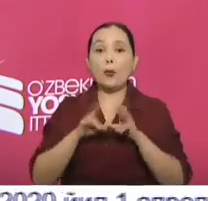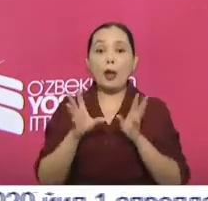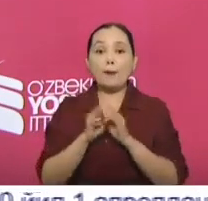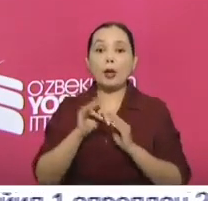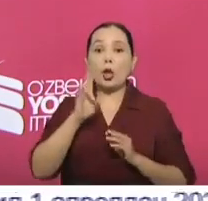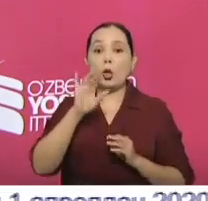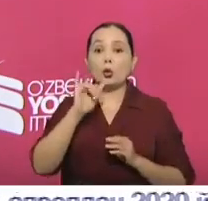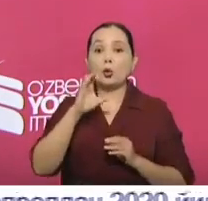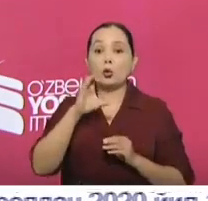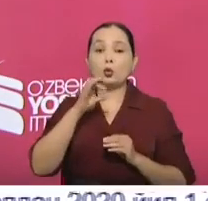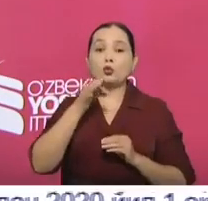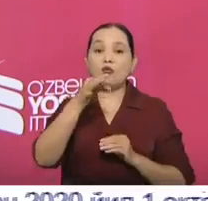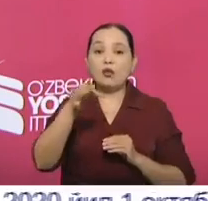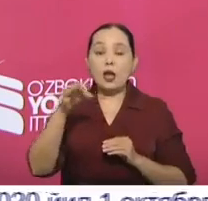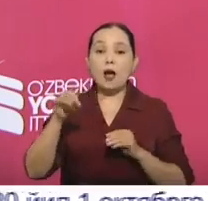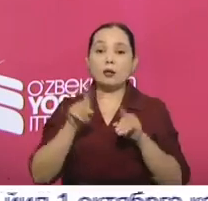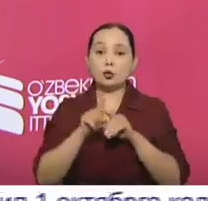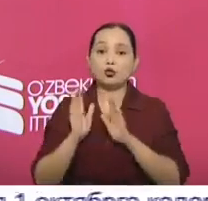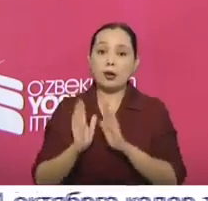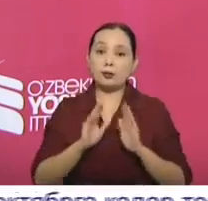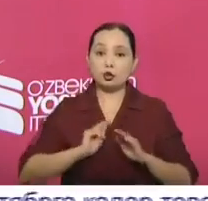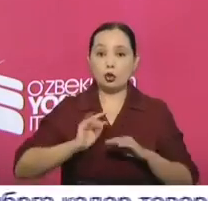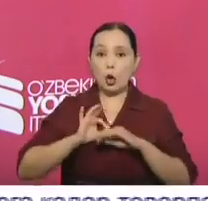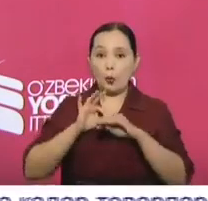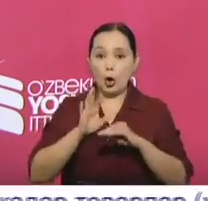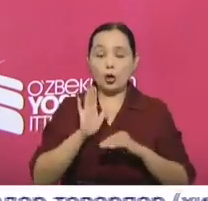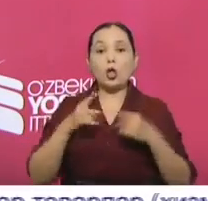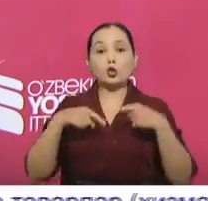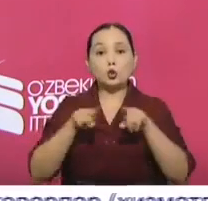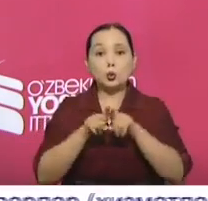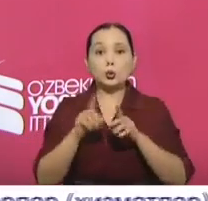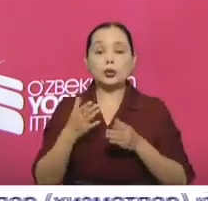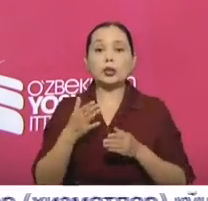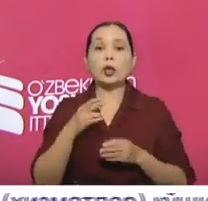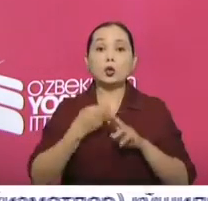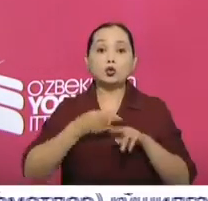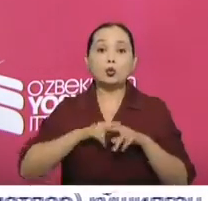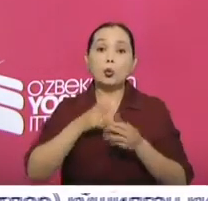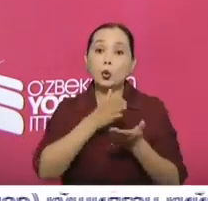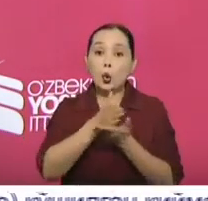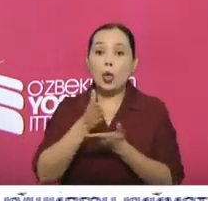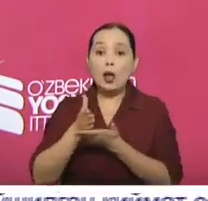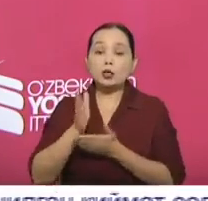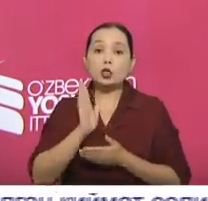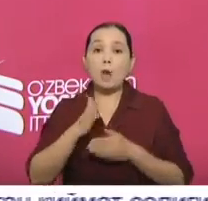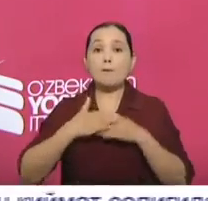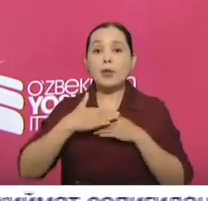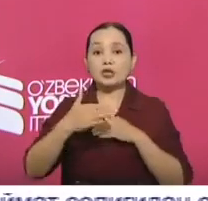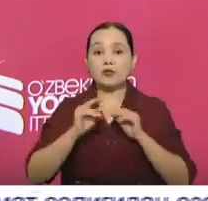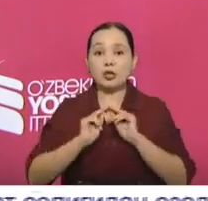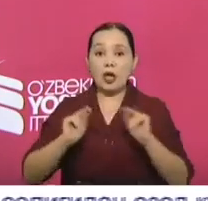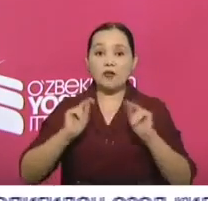Нукус филиалларида ҳам шу тартибда иш олиб борилияпти. Шунингдек, ушбу йўналишлар бўйича масофавий